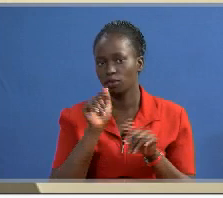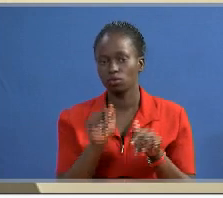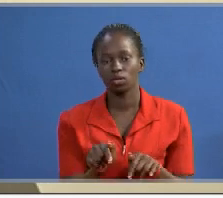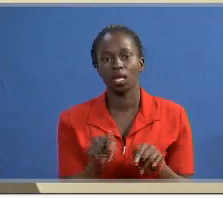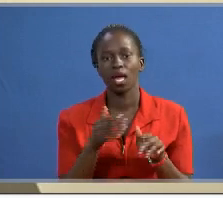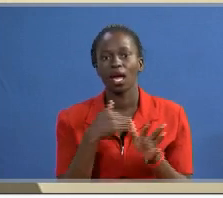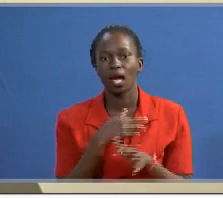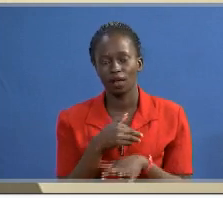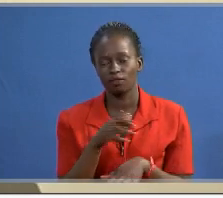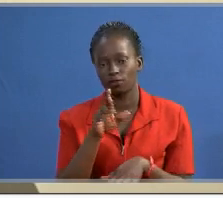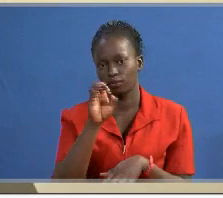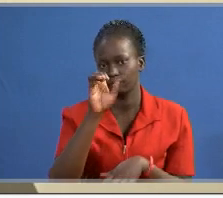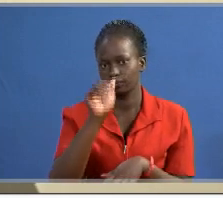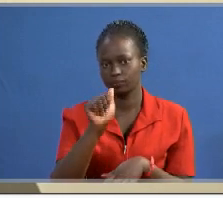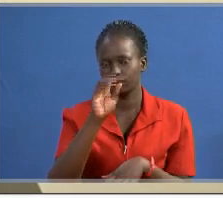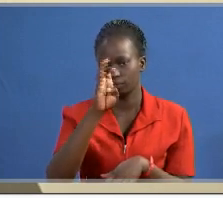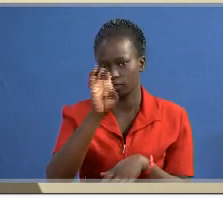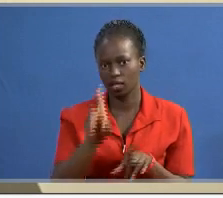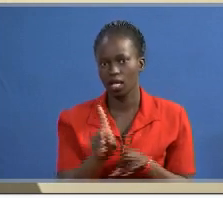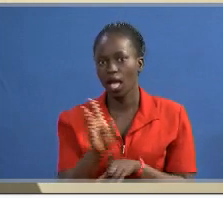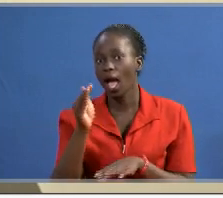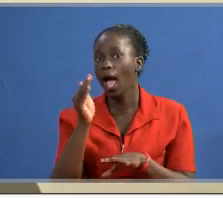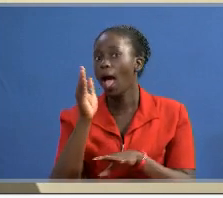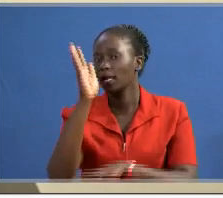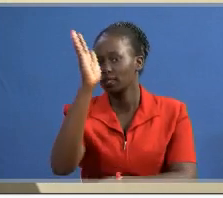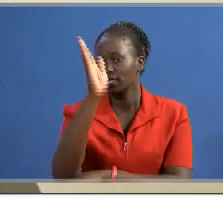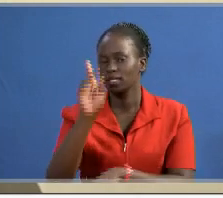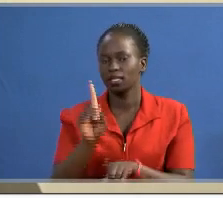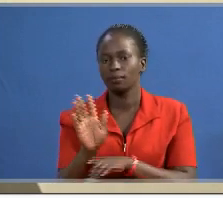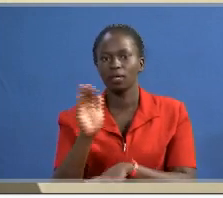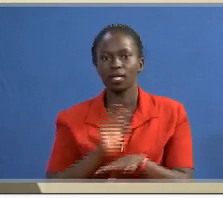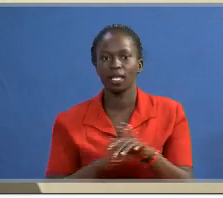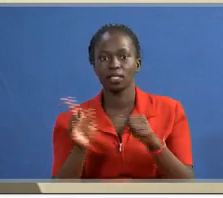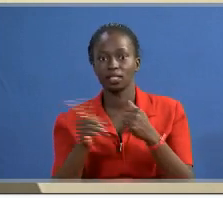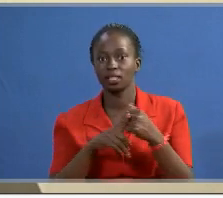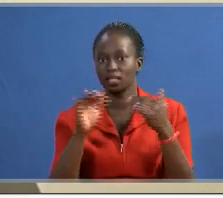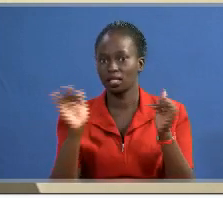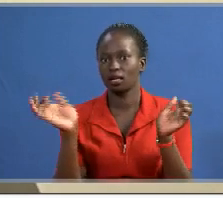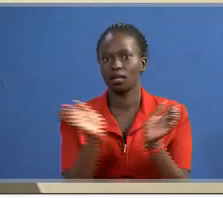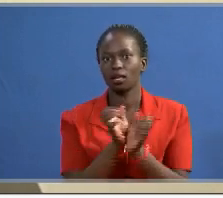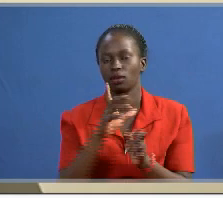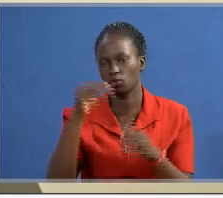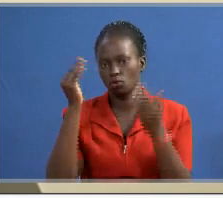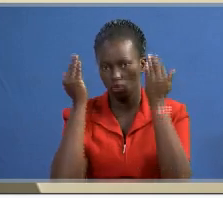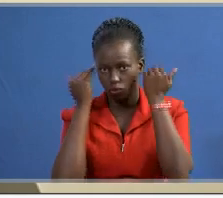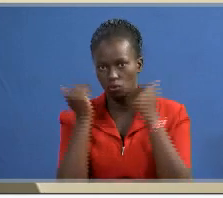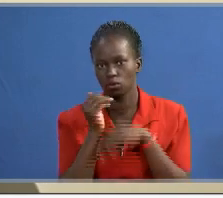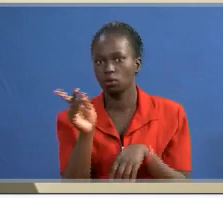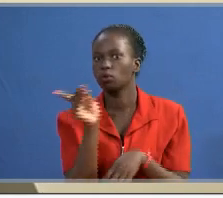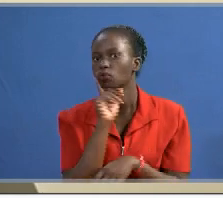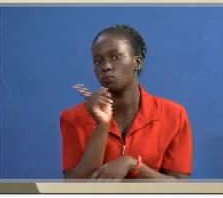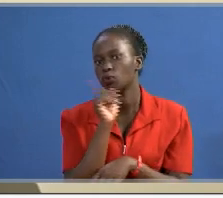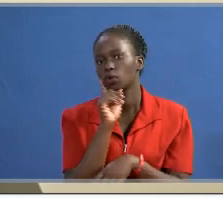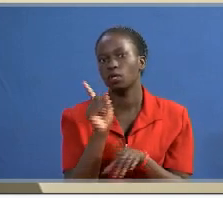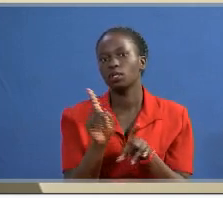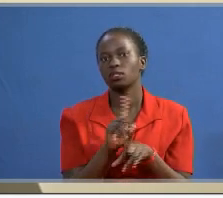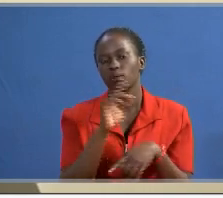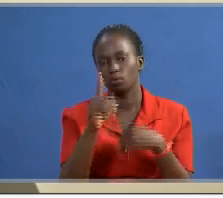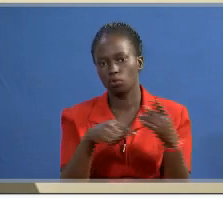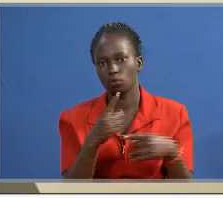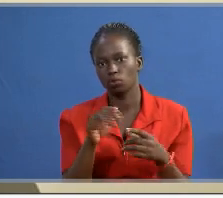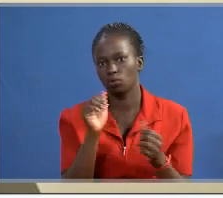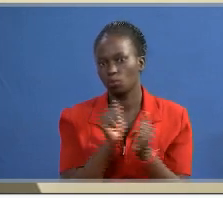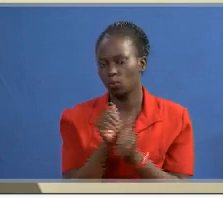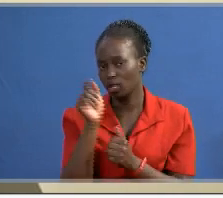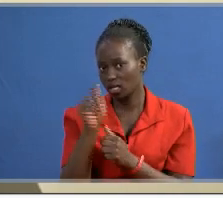na red mchana na tumeweza kushika wasita wako ndani na watapelekwa kotini kesho, na tutaendelea na hiyo